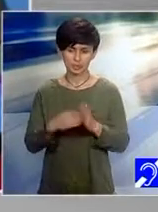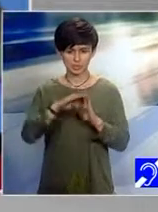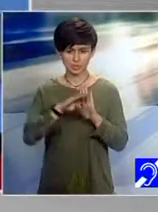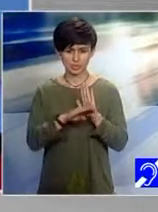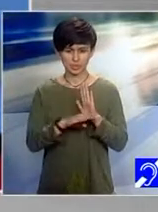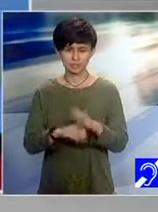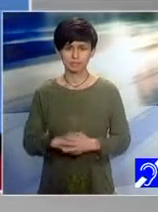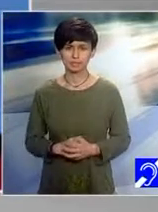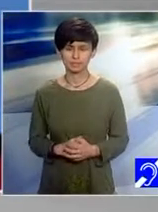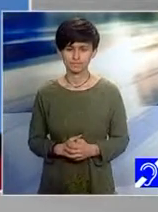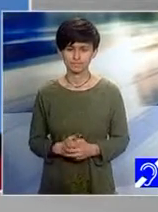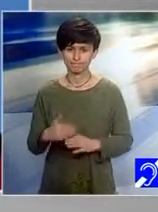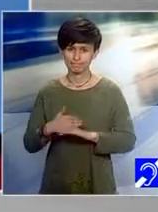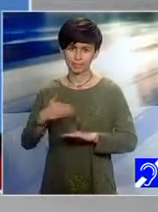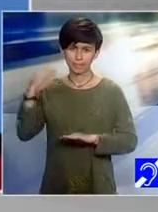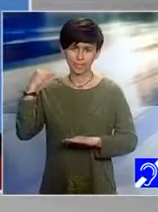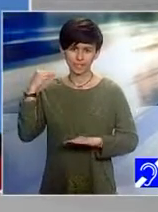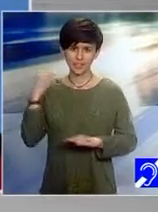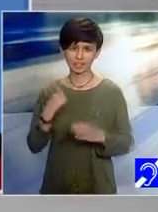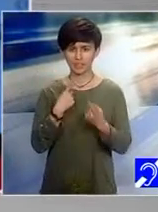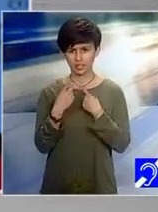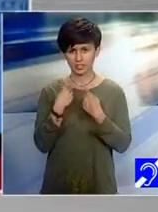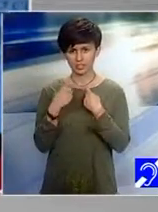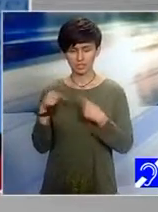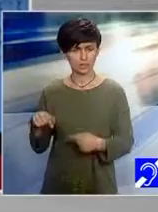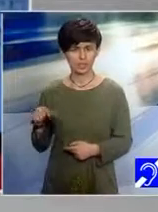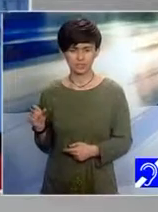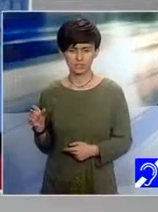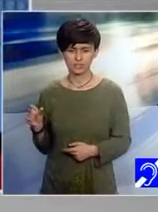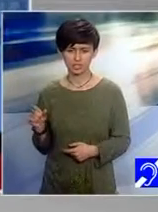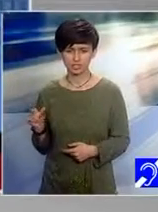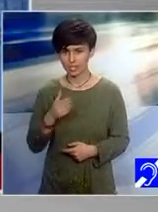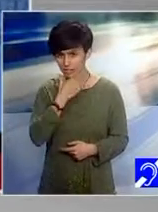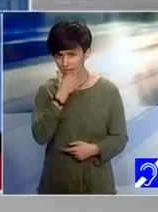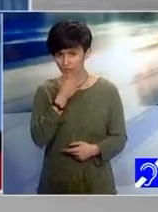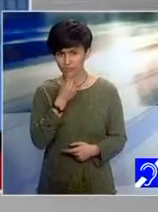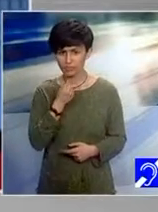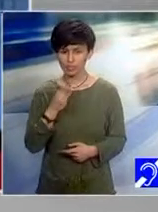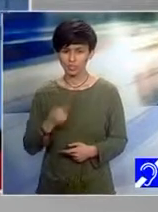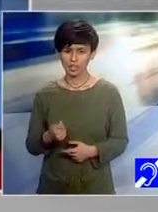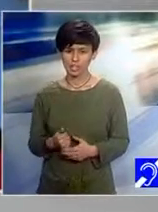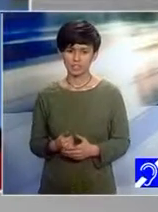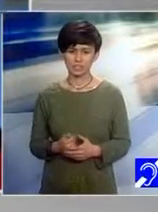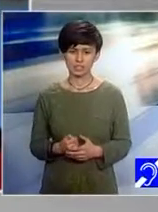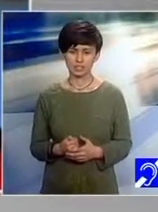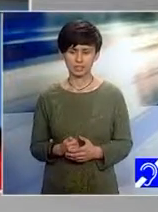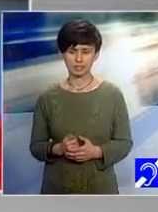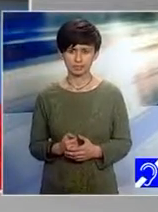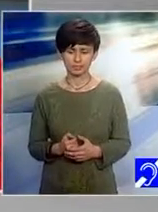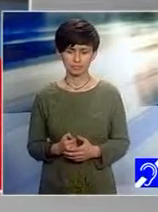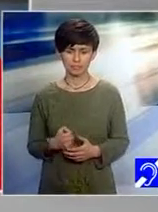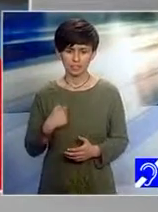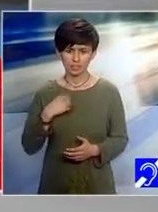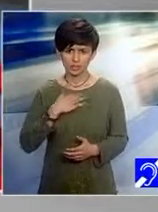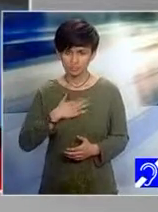a reveni așa puțin la aceste subiecte așa mai frumoase, nu că toate și cele toate sunt frumoase, dar aș